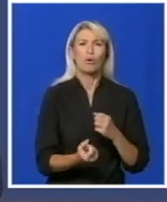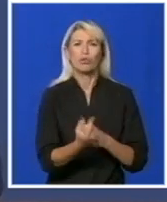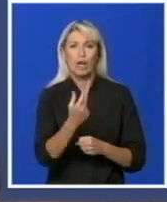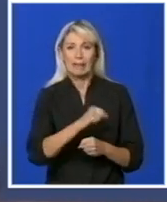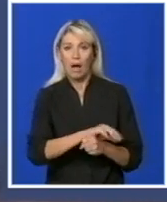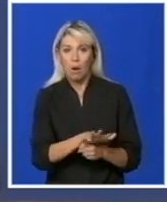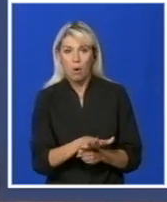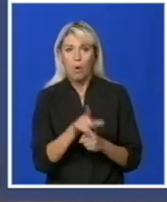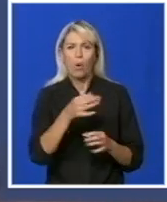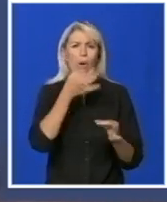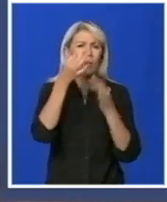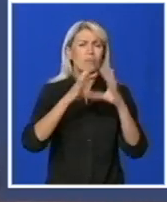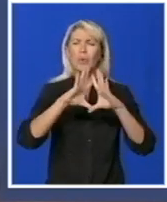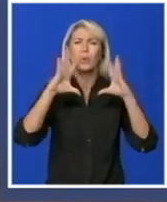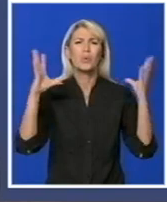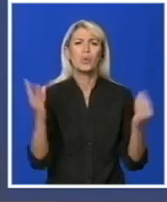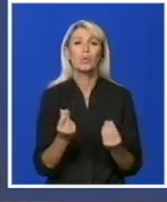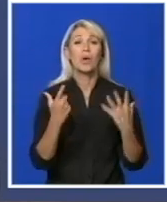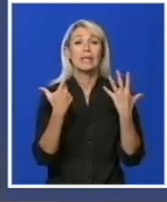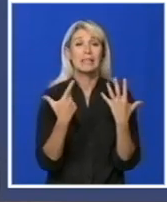epidemije testirano je ukupno